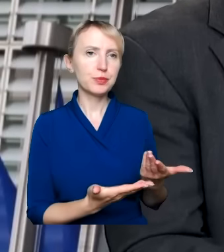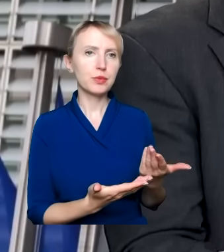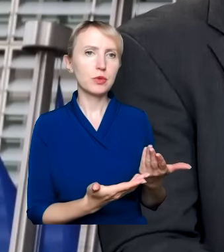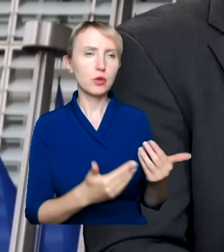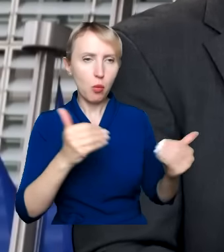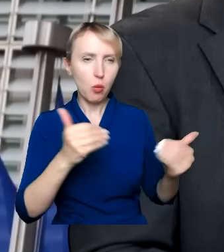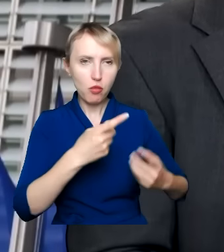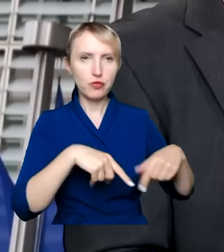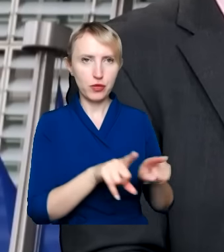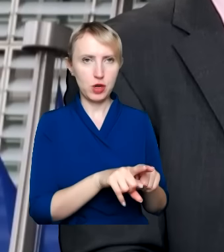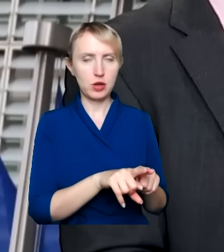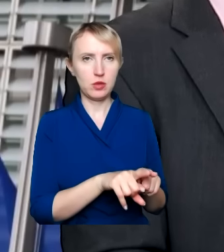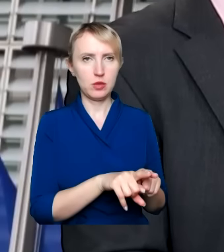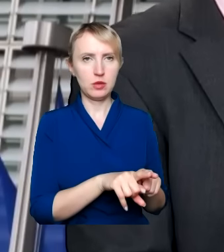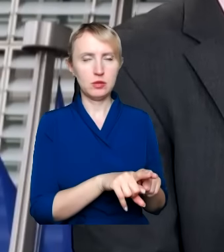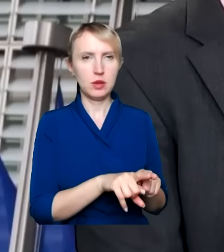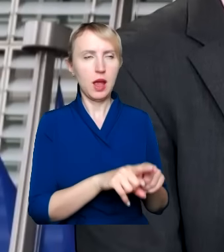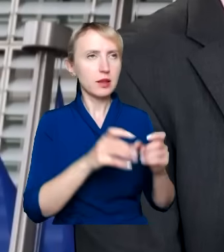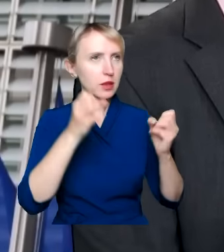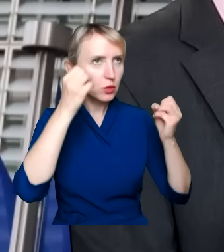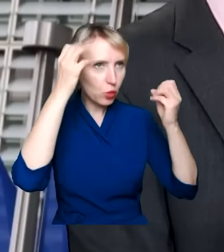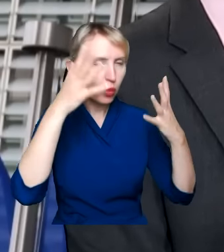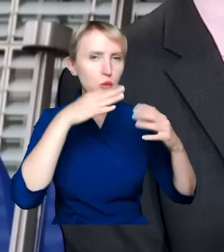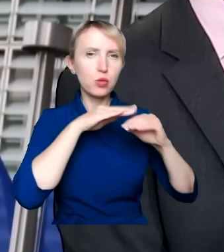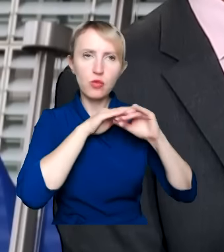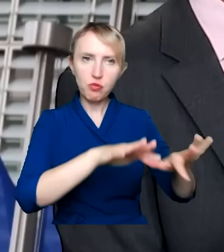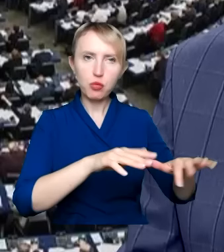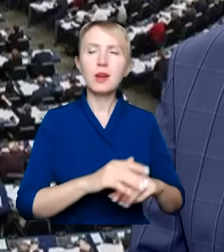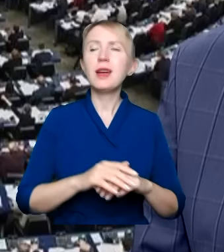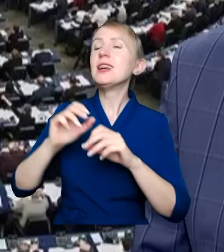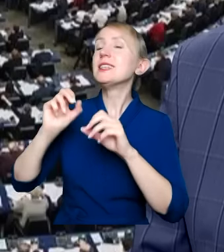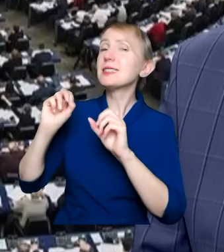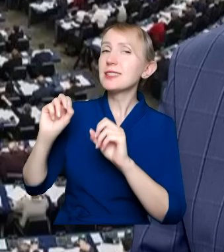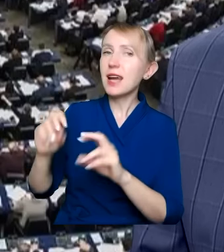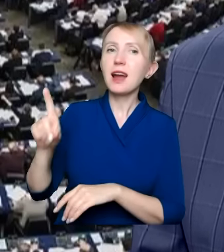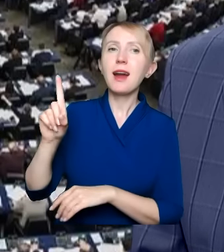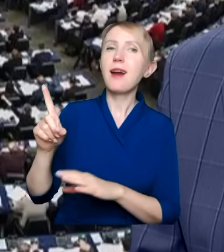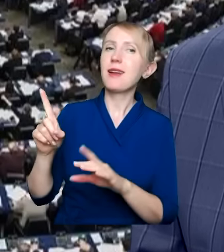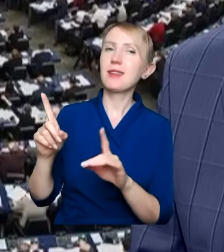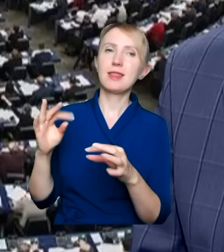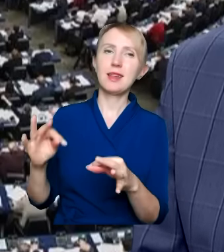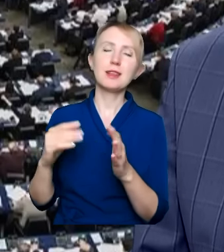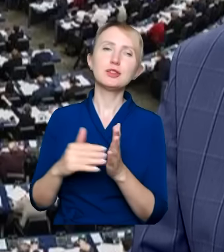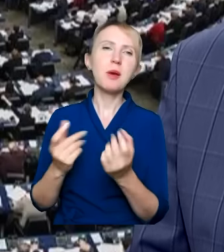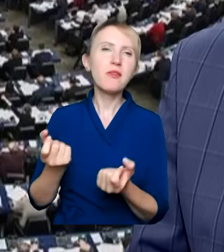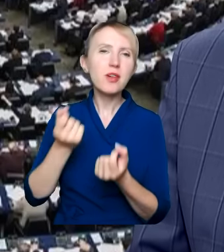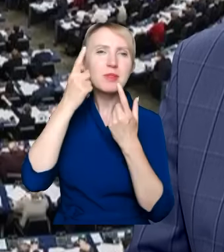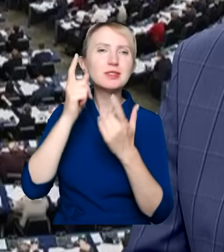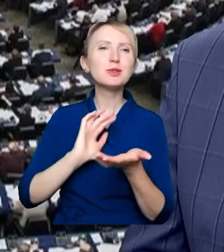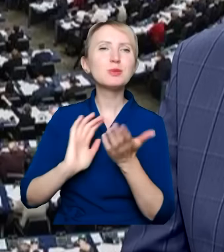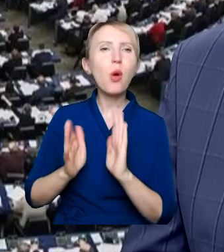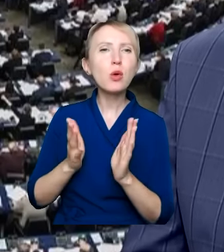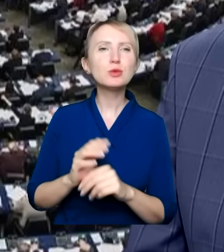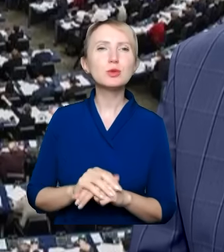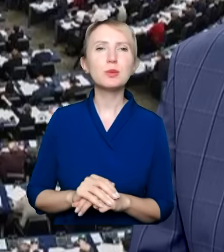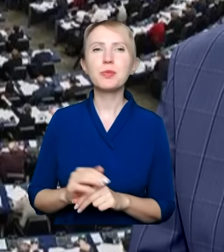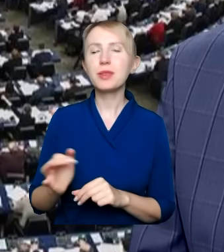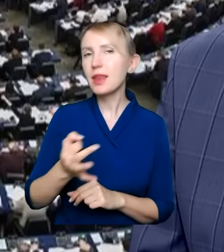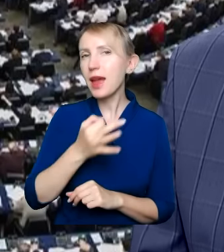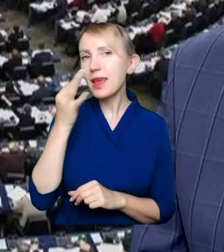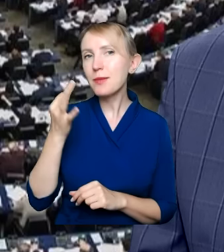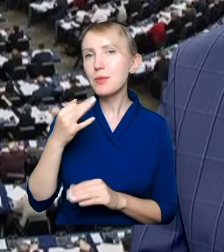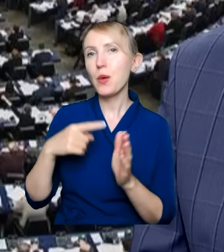pomimo tego nacisku kulturowego to ja się zgadzam oczywiście tak tylko tutaj należałoby wymyśleć jakiś sposób Najlepiej taki który